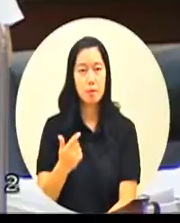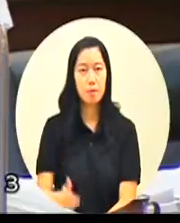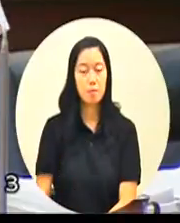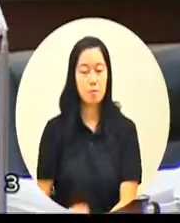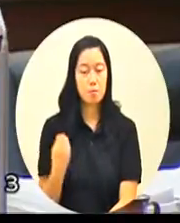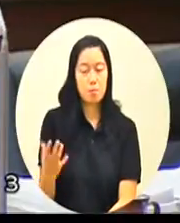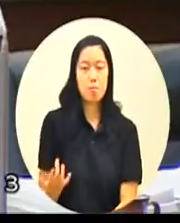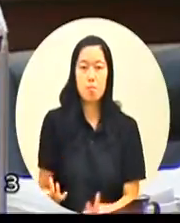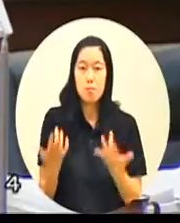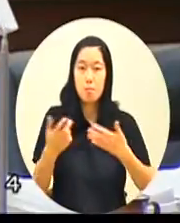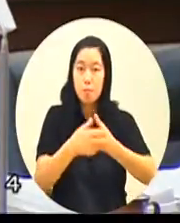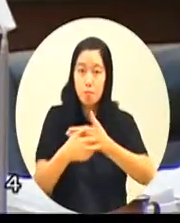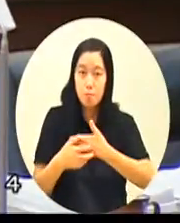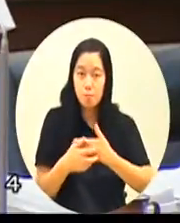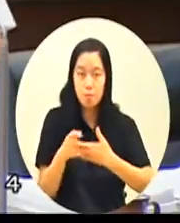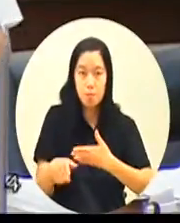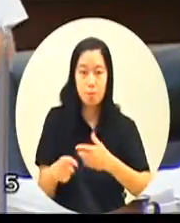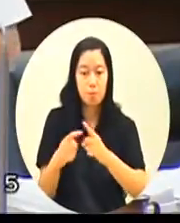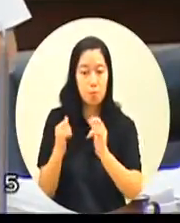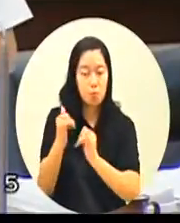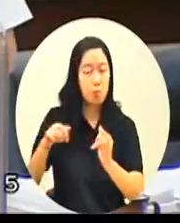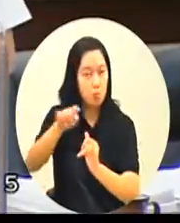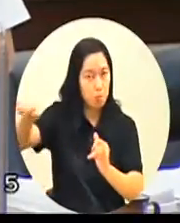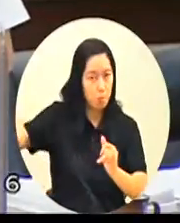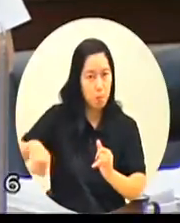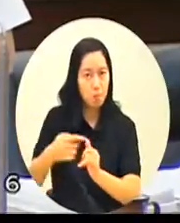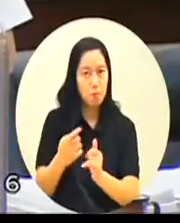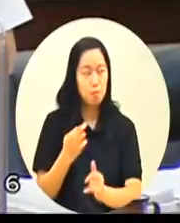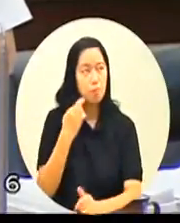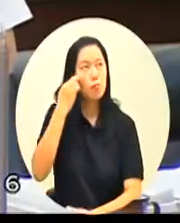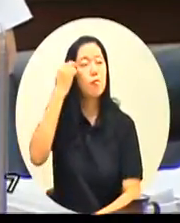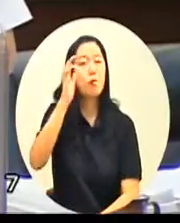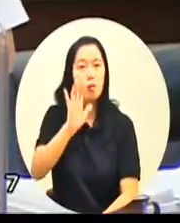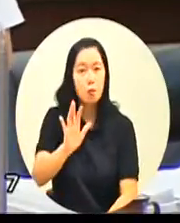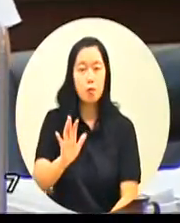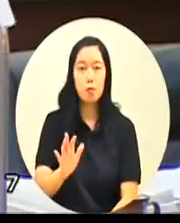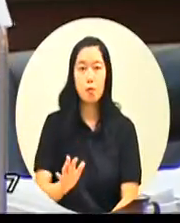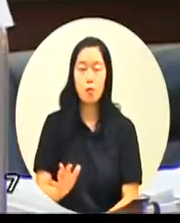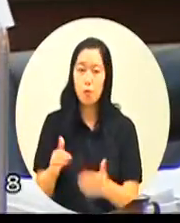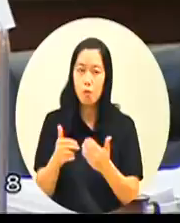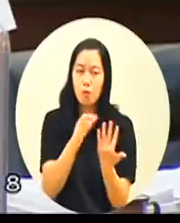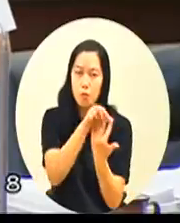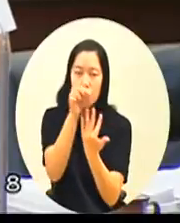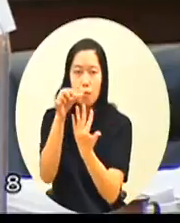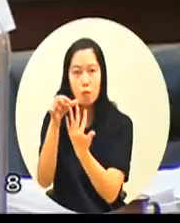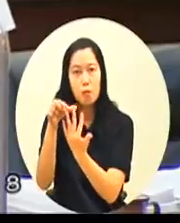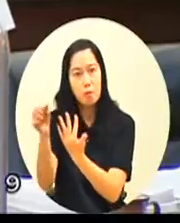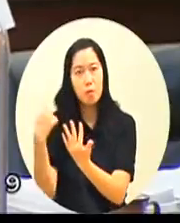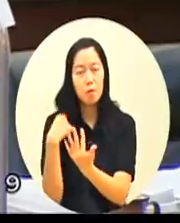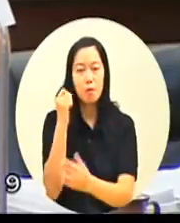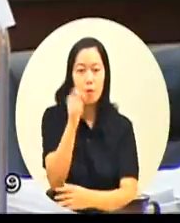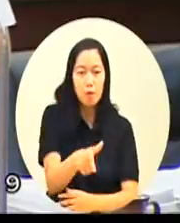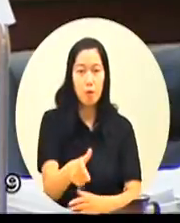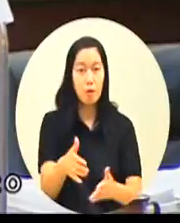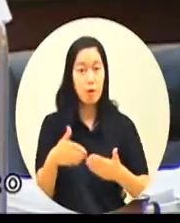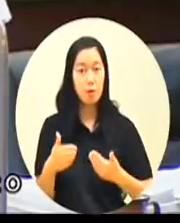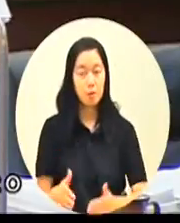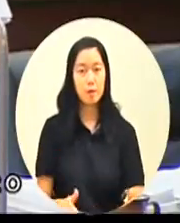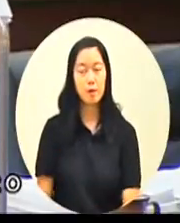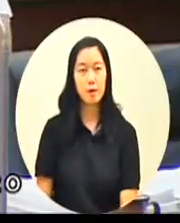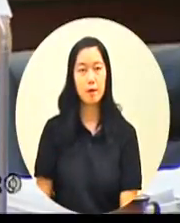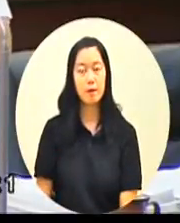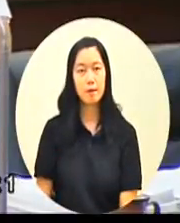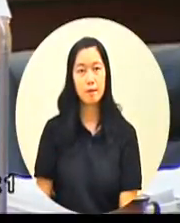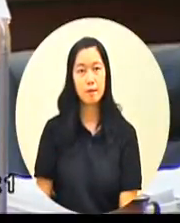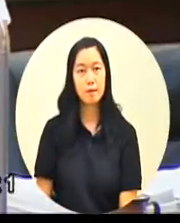芽我们这边的市民哦，他应该会感受到说我到底要不要抉择，要不要我真的要不要买的。那当然其实